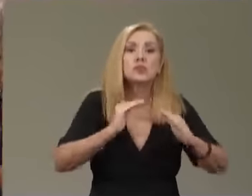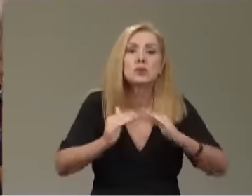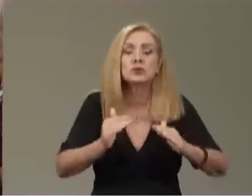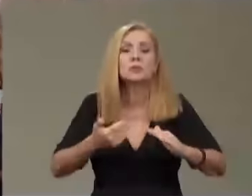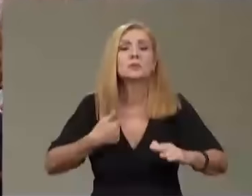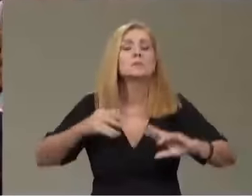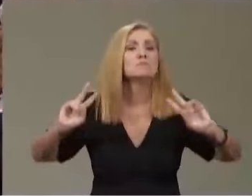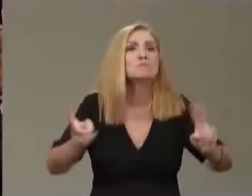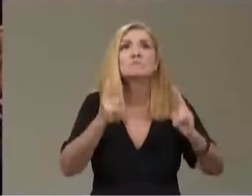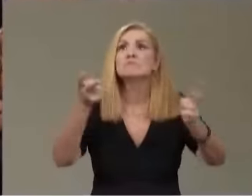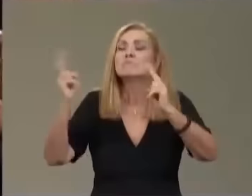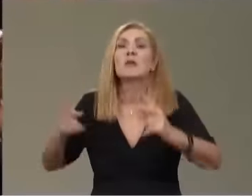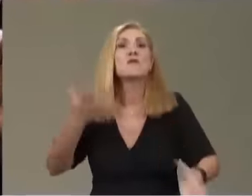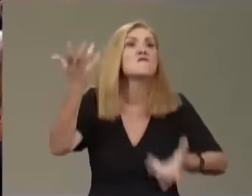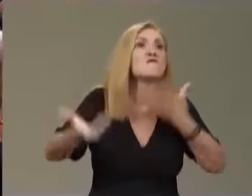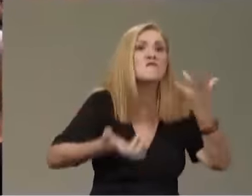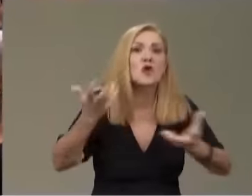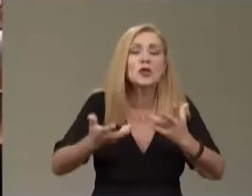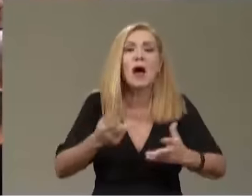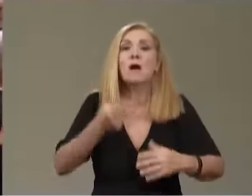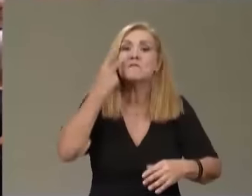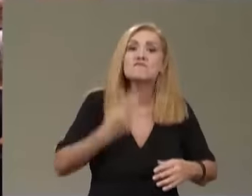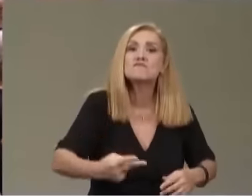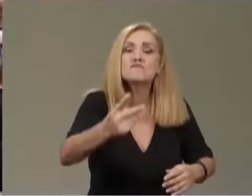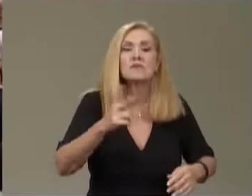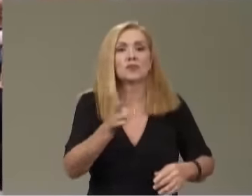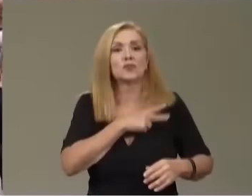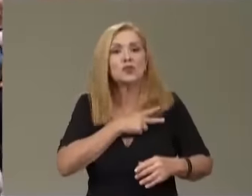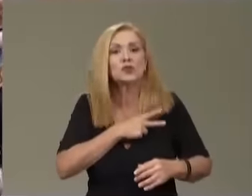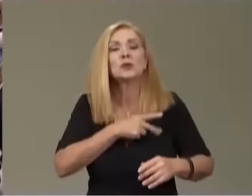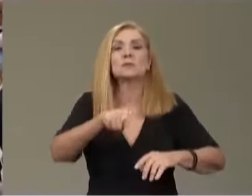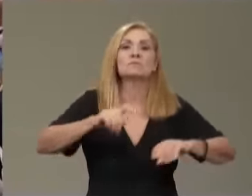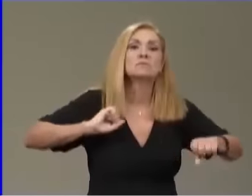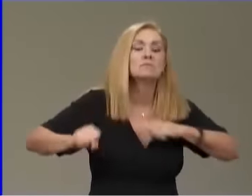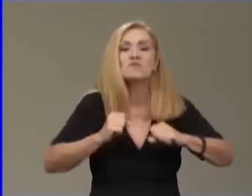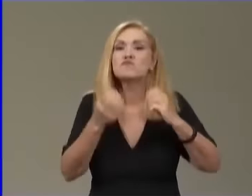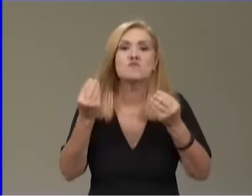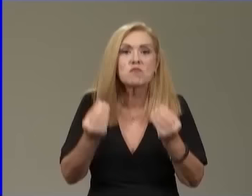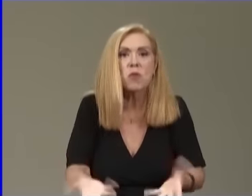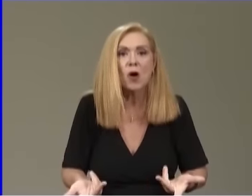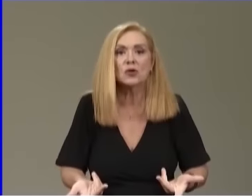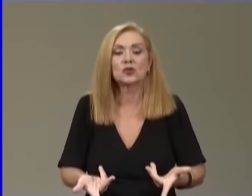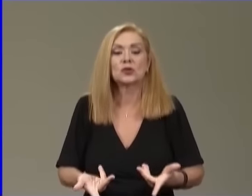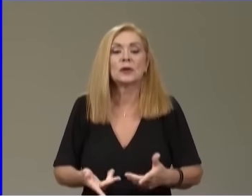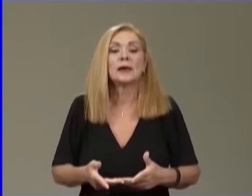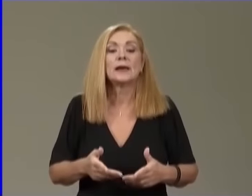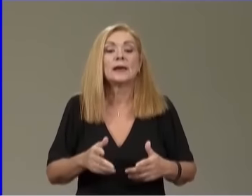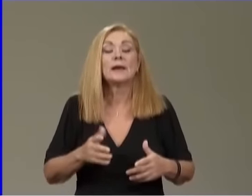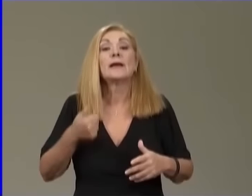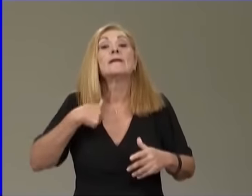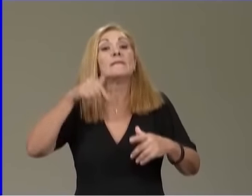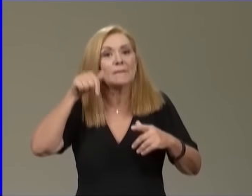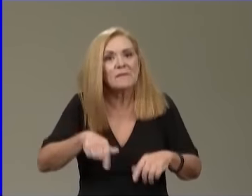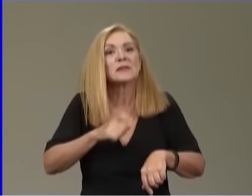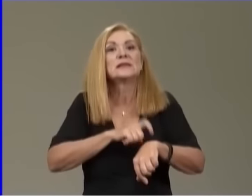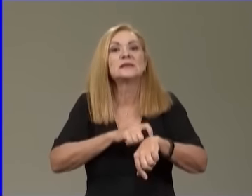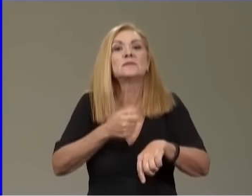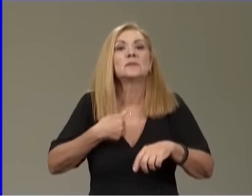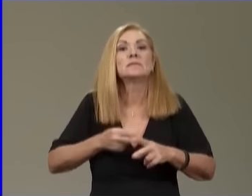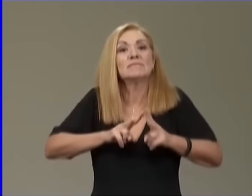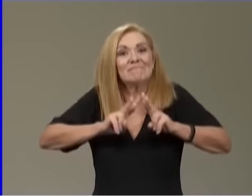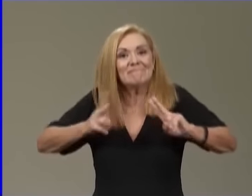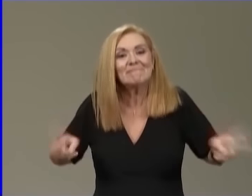των πυρκαγιών, την καλύτερη πρόβλεψη του πώς θα κινηθούν. Σε αυτή την κατεύθυνση λοιπόν ήδη διευρύνουμε σημαντικά